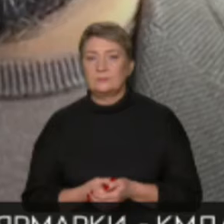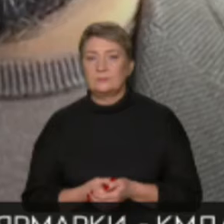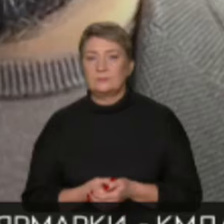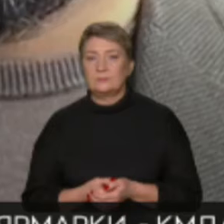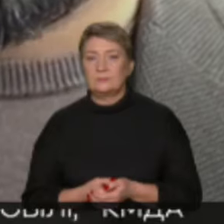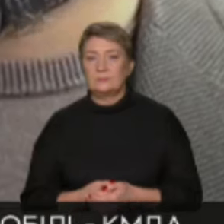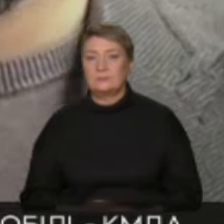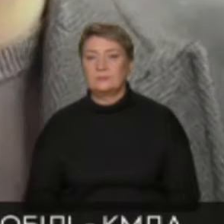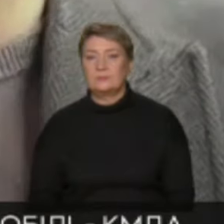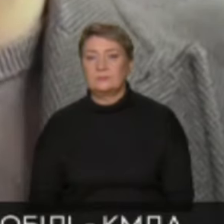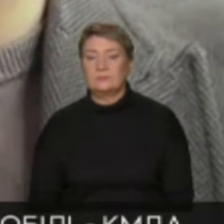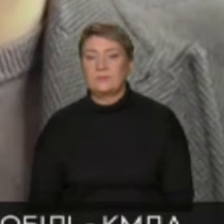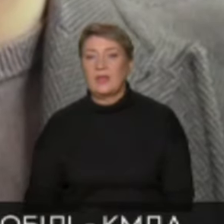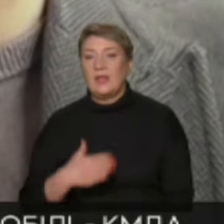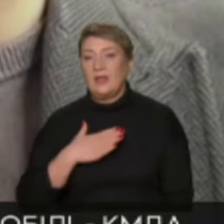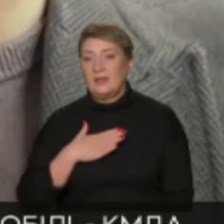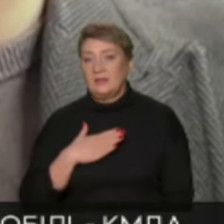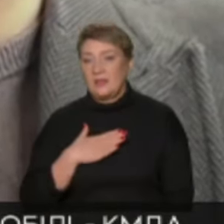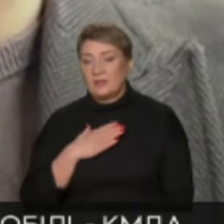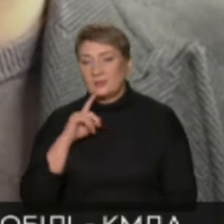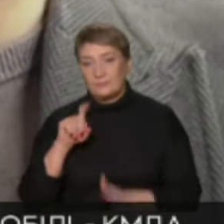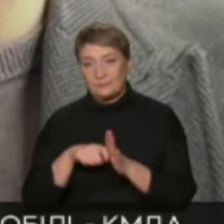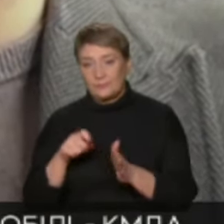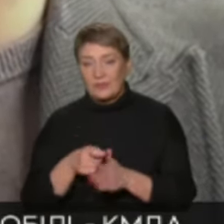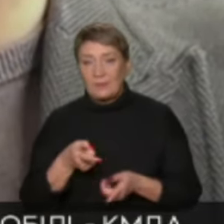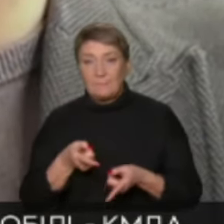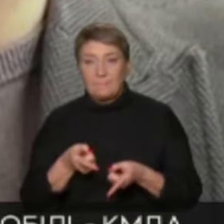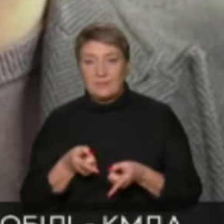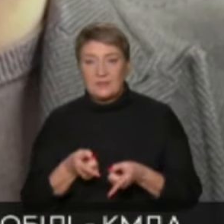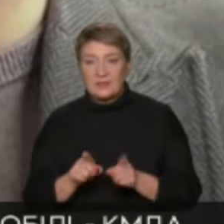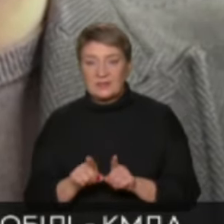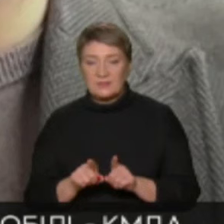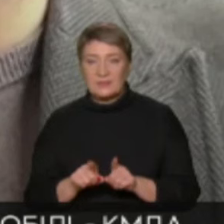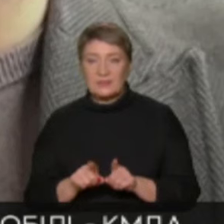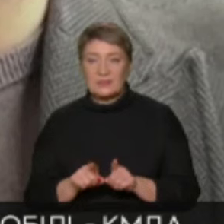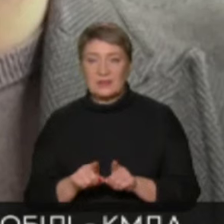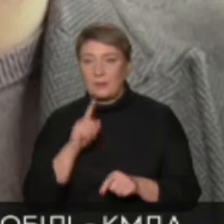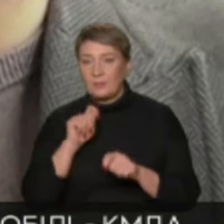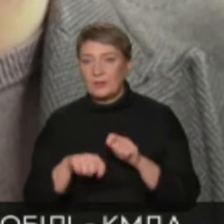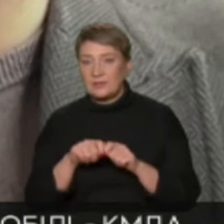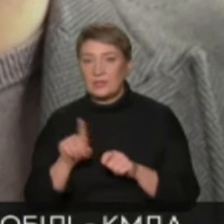Так, звязок. Наши источники не проверяют, это действительно распространяют, и мне неизвестно.